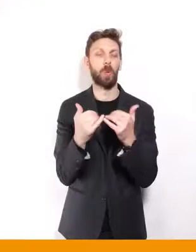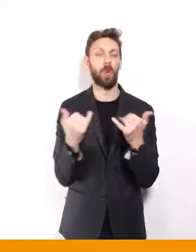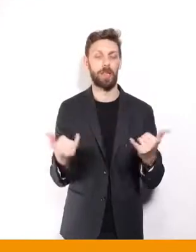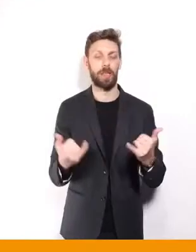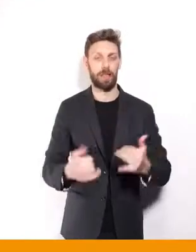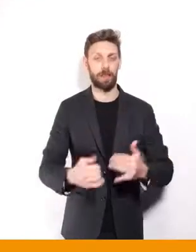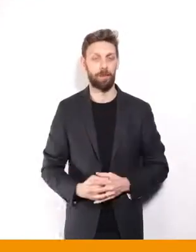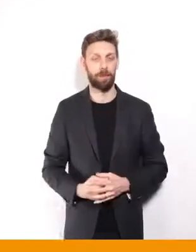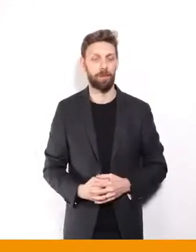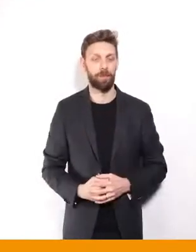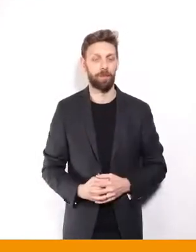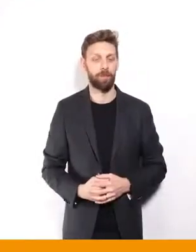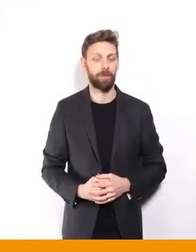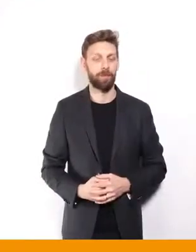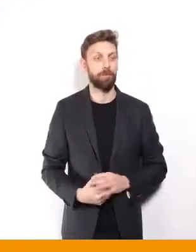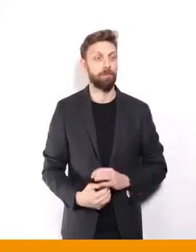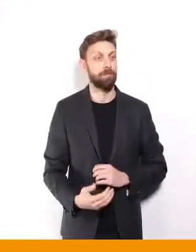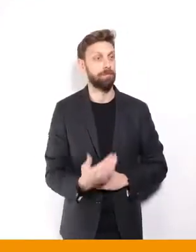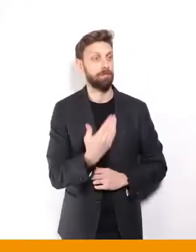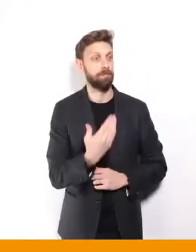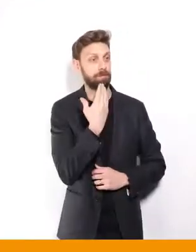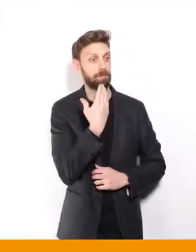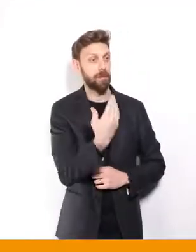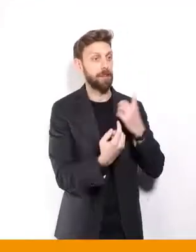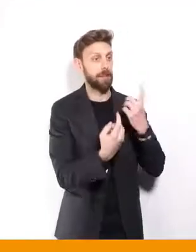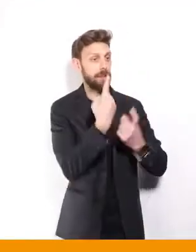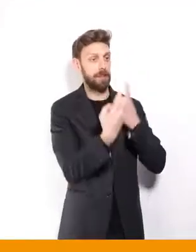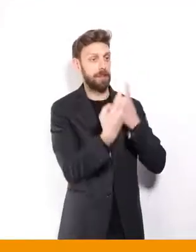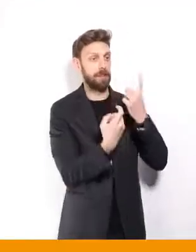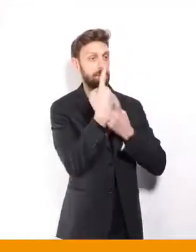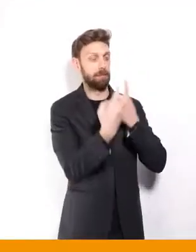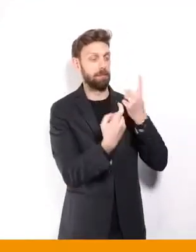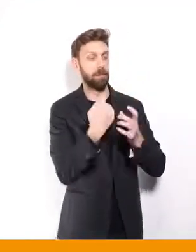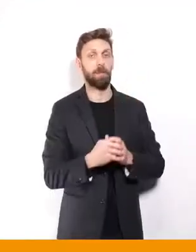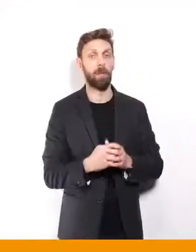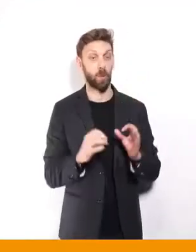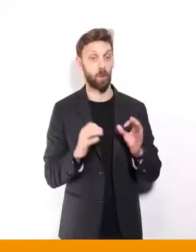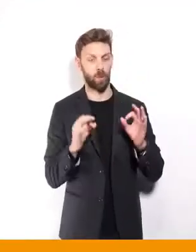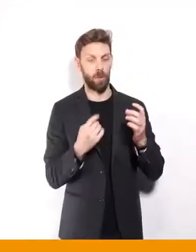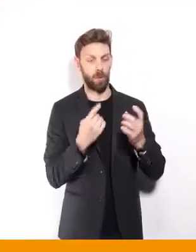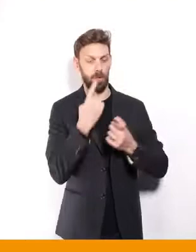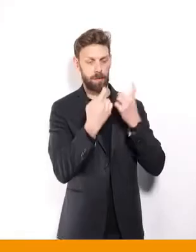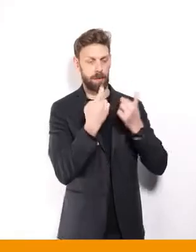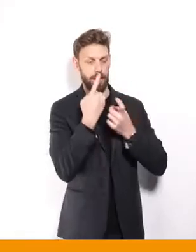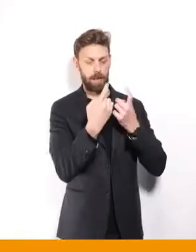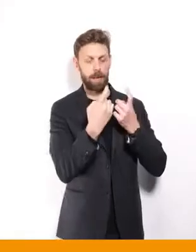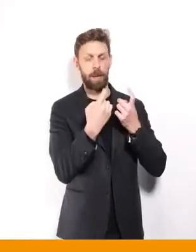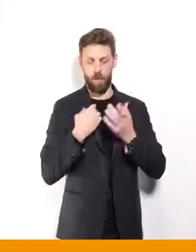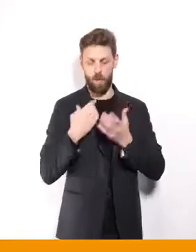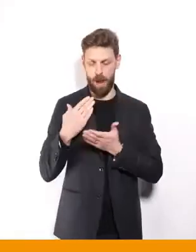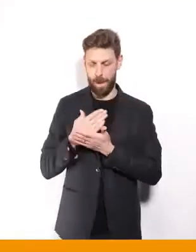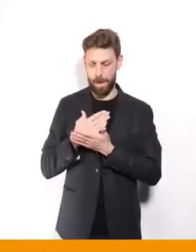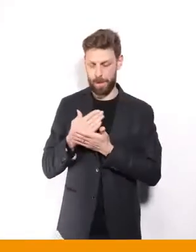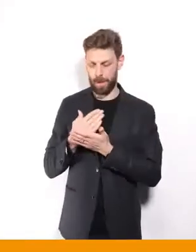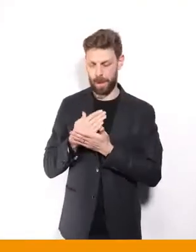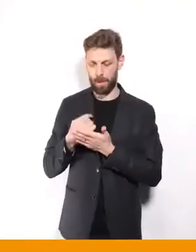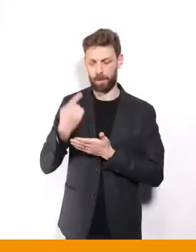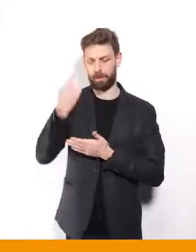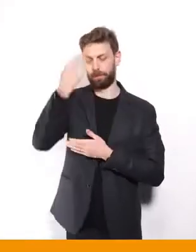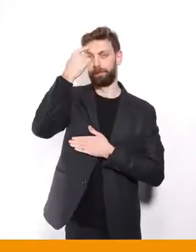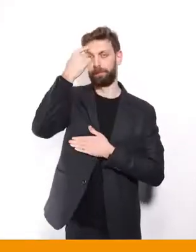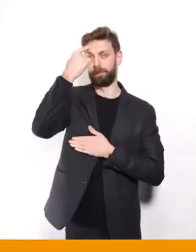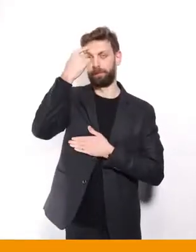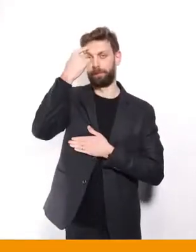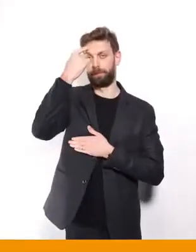Merci pour cette audition. Vous savez, en préparant cette audition, je repensais à ce qui